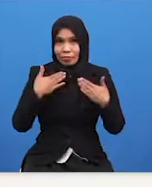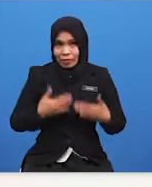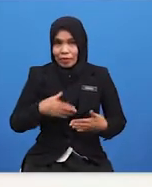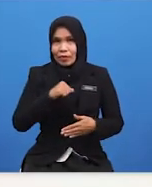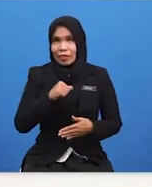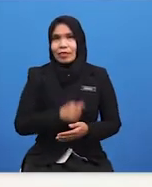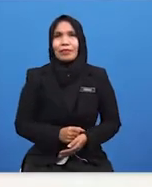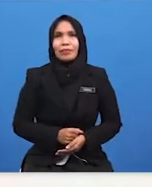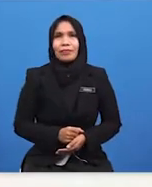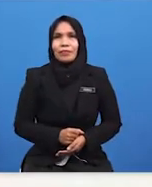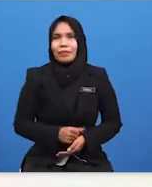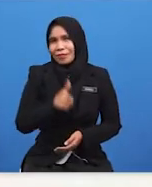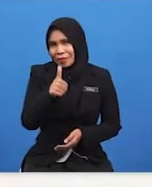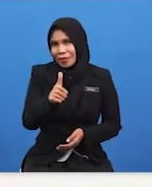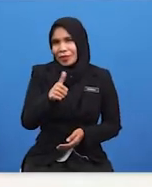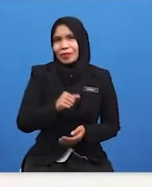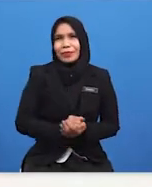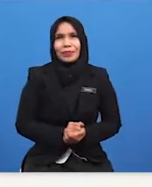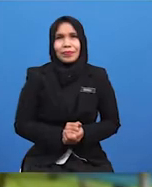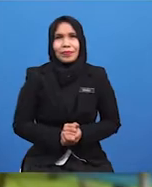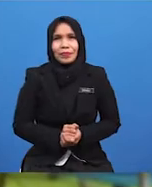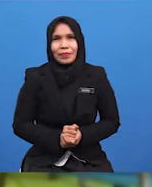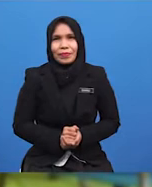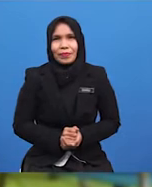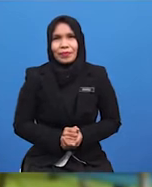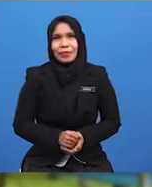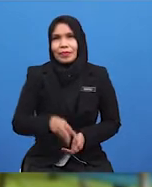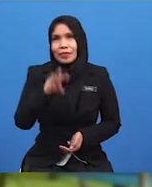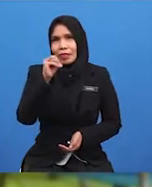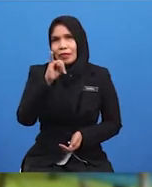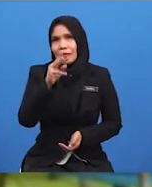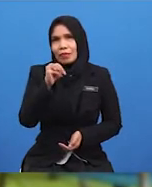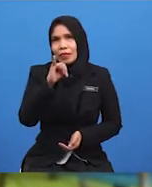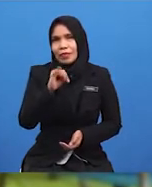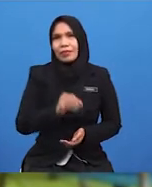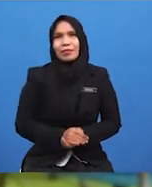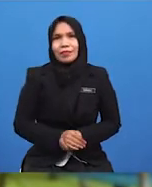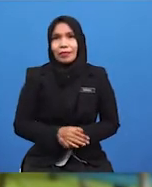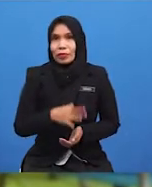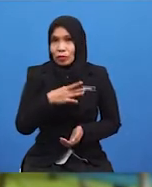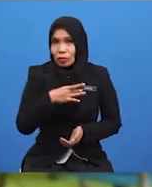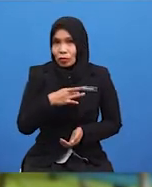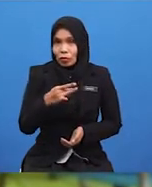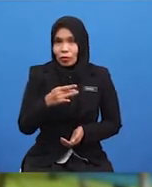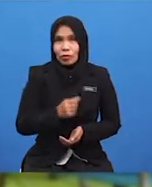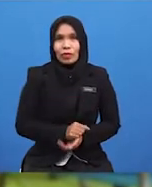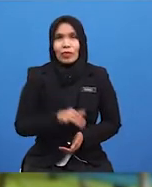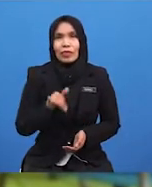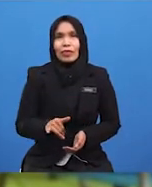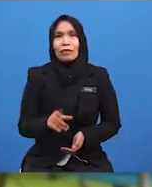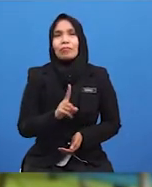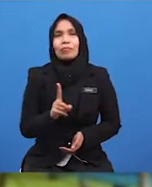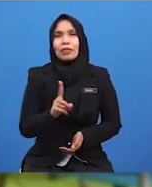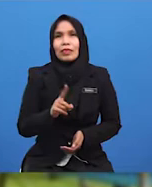pak jawaban Mimi syabas Mimi Mimi Mimi suku kelakuan yang